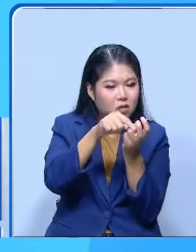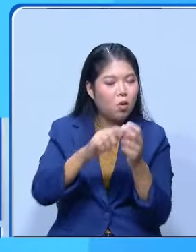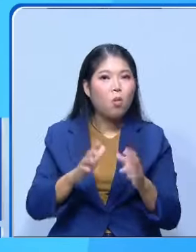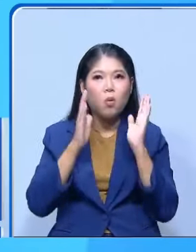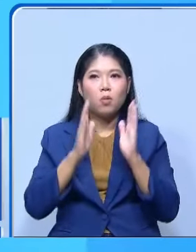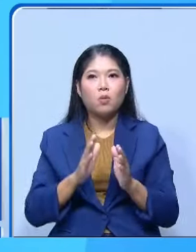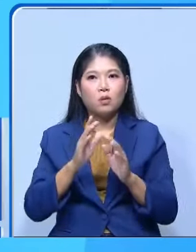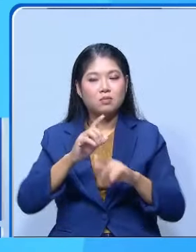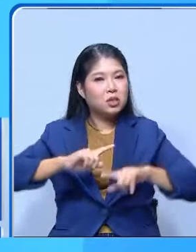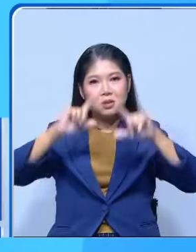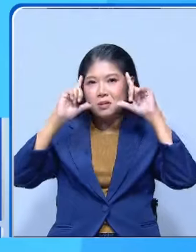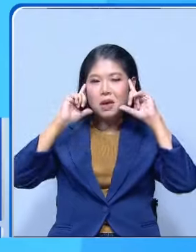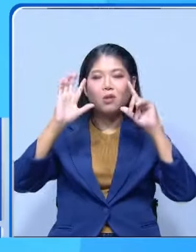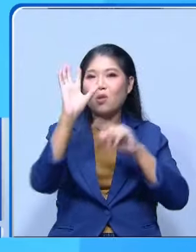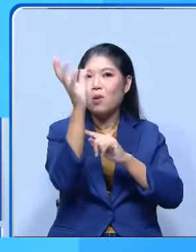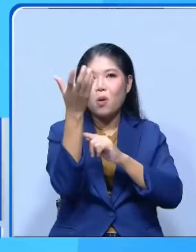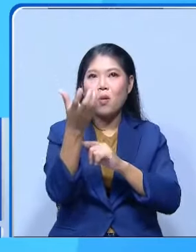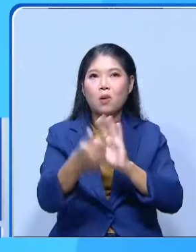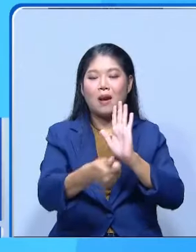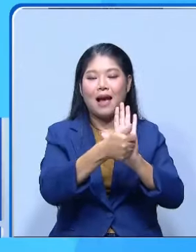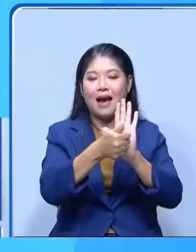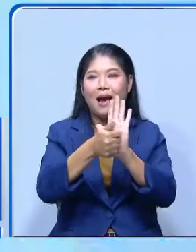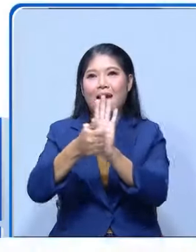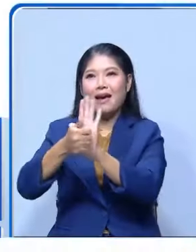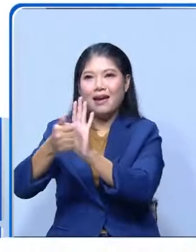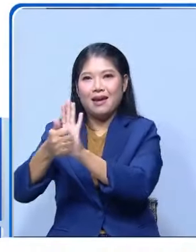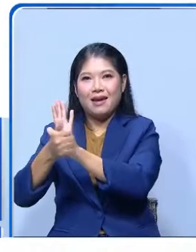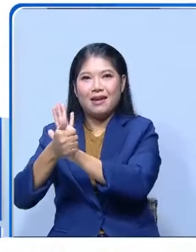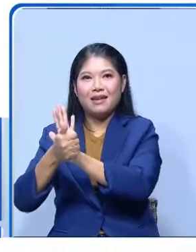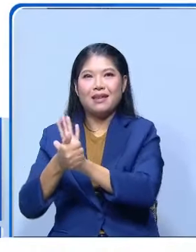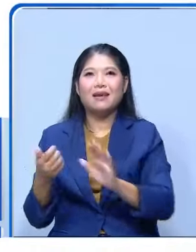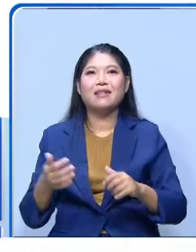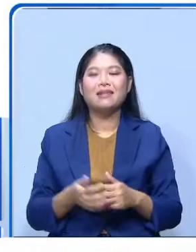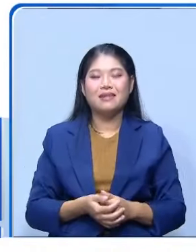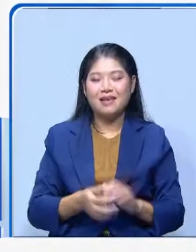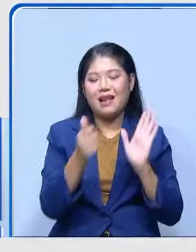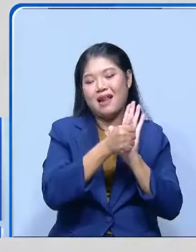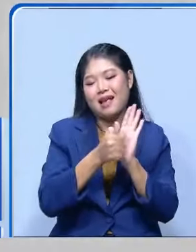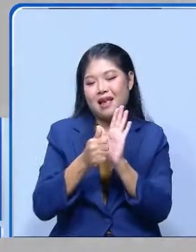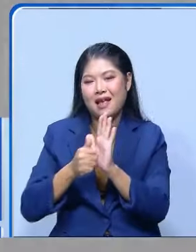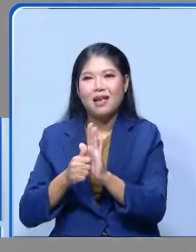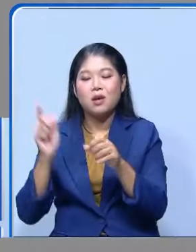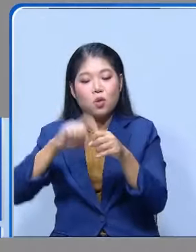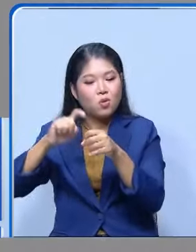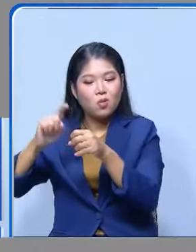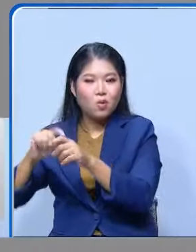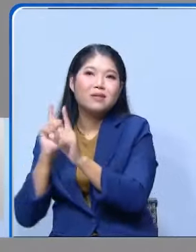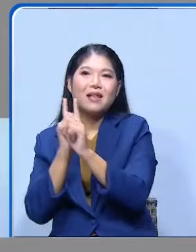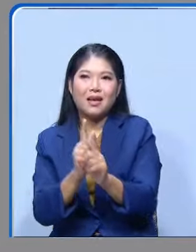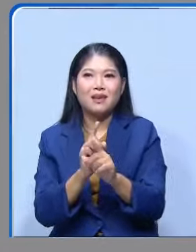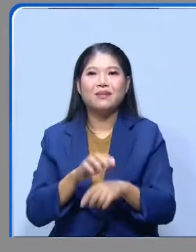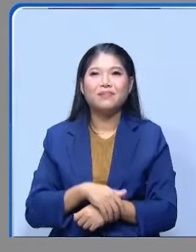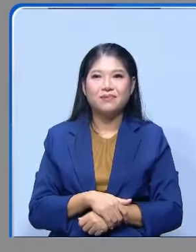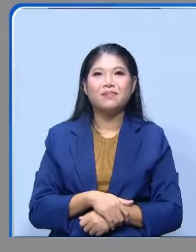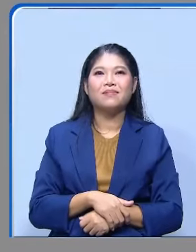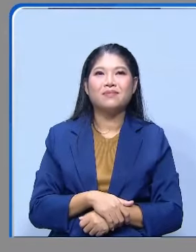แล้วนะคะเพราะว่ามีคนทั่วโลกพากันกดไลค์ในความน่ารักในดูของน้องแล้วก็สมัครเป็นแฟนคลับของเจ้าหมูเด้งด้วย น ี่แหละค่ะสำนักข่าวต่างประเ